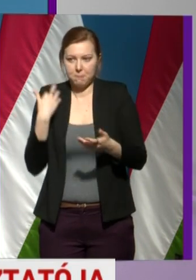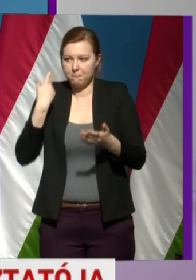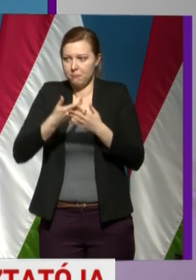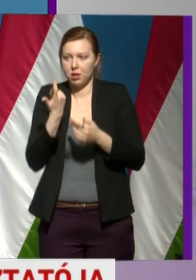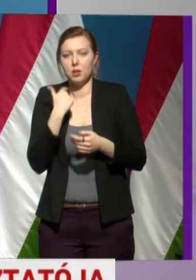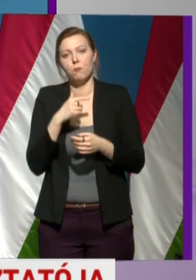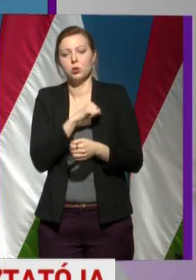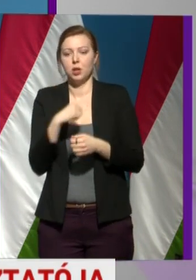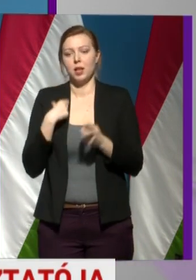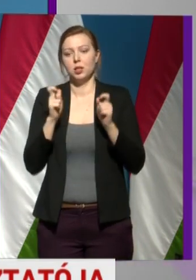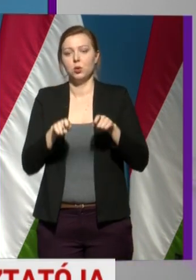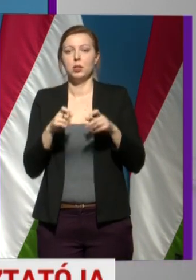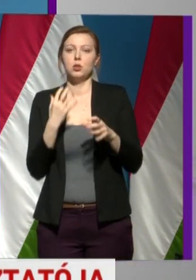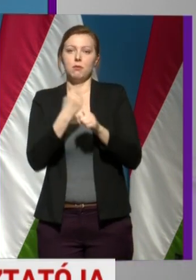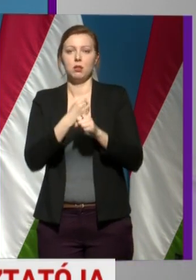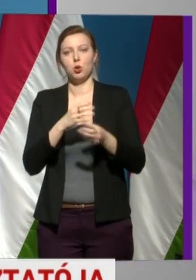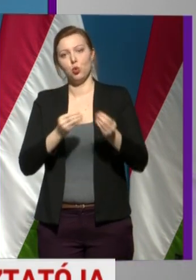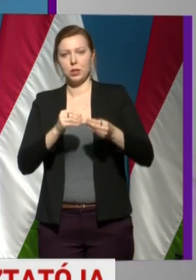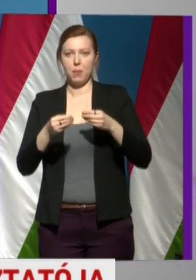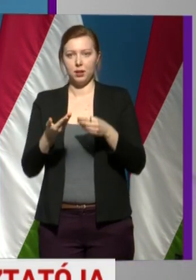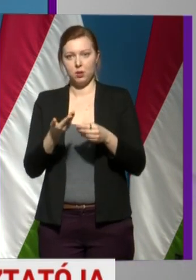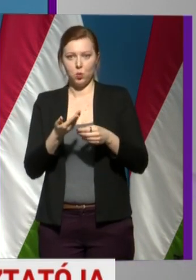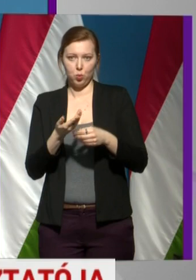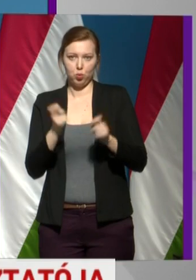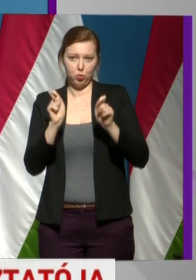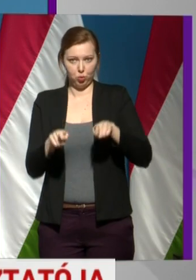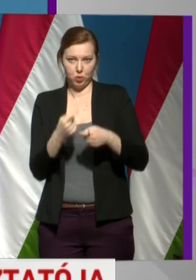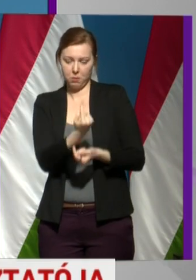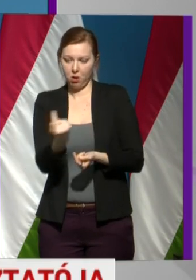egyedi döntések, a fenntartók és üzemeltetők döntése.